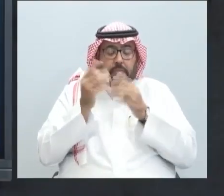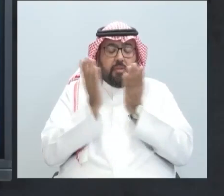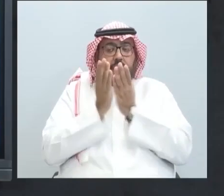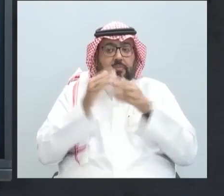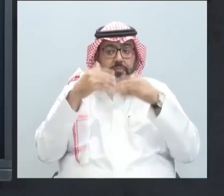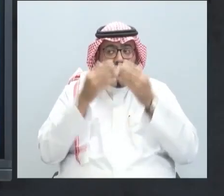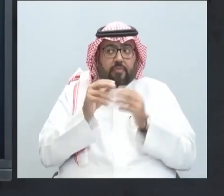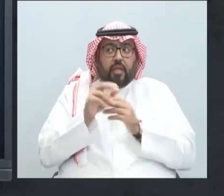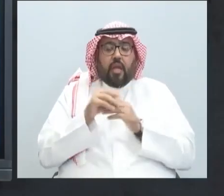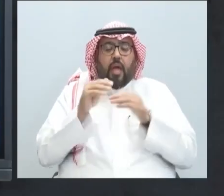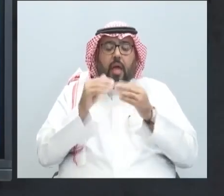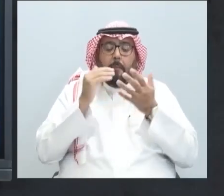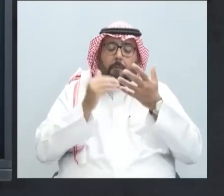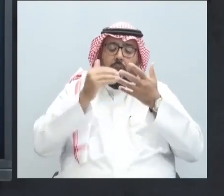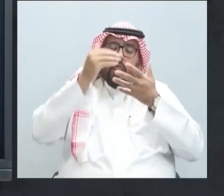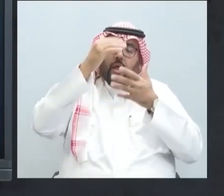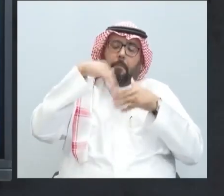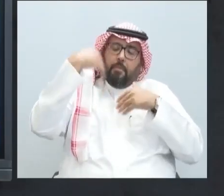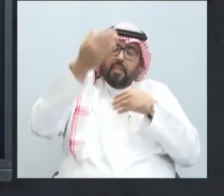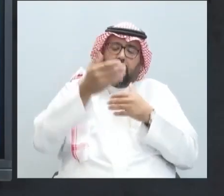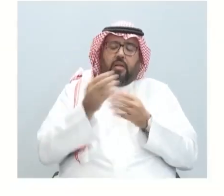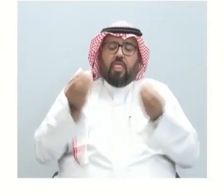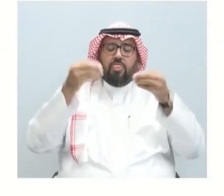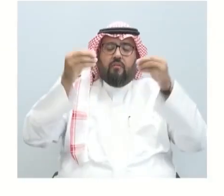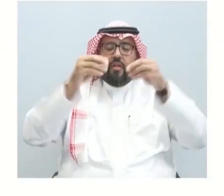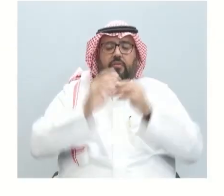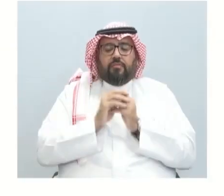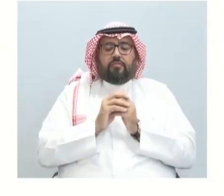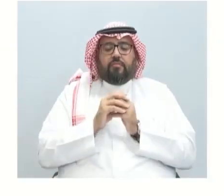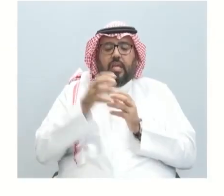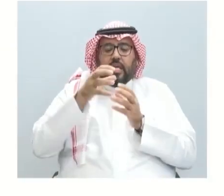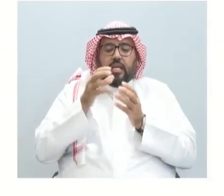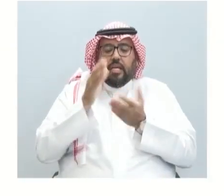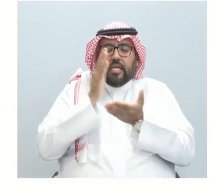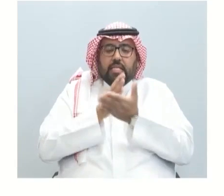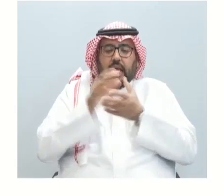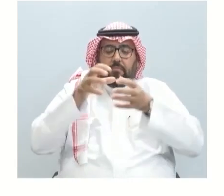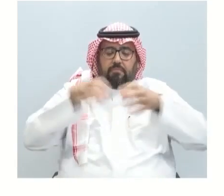القادم باقي مراحل القسام المتساوي بالاضافه الى مرحله انقسام